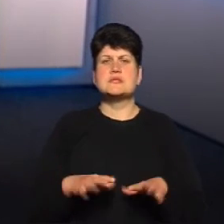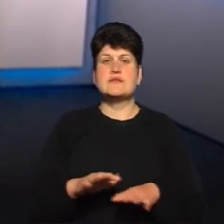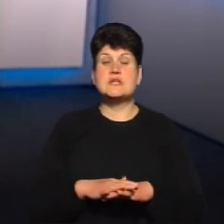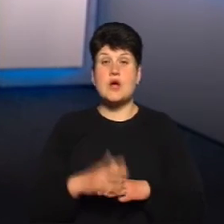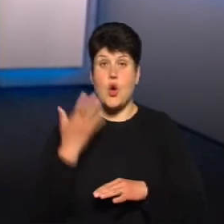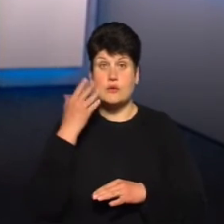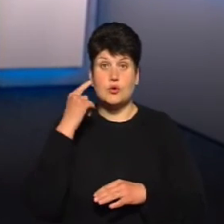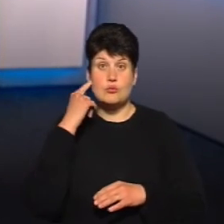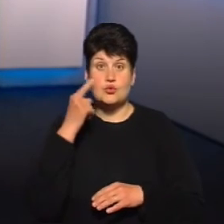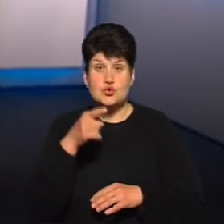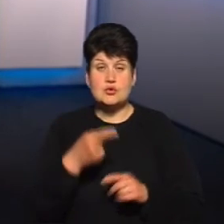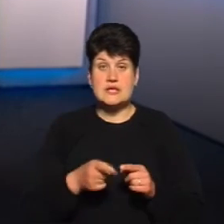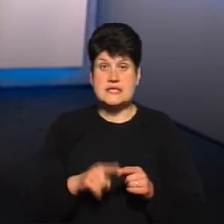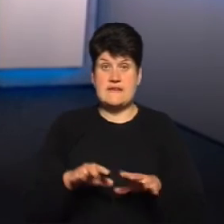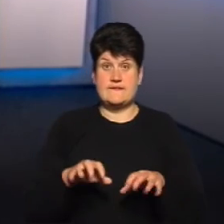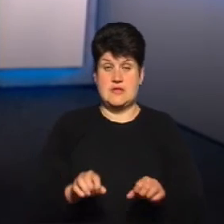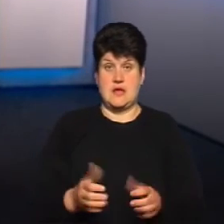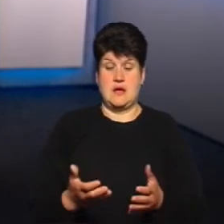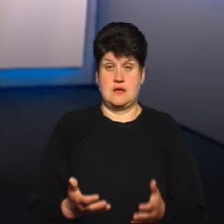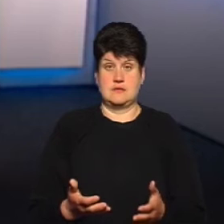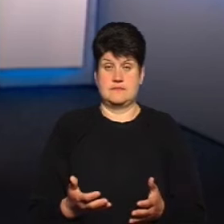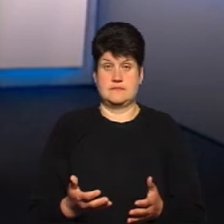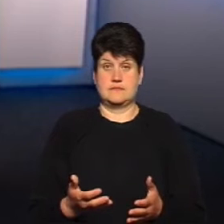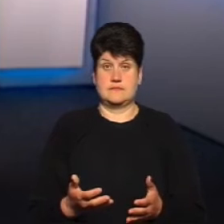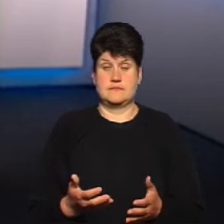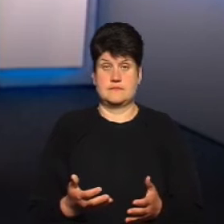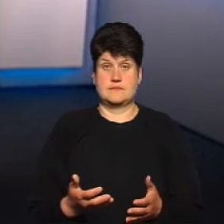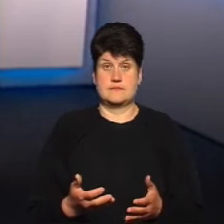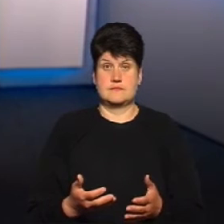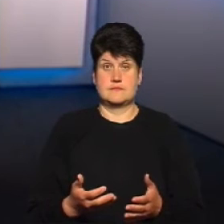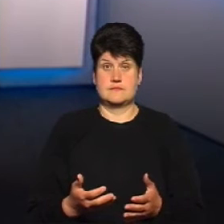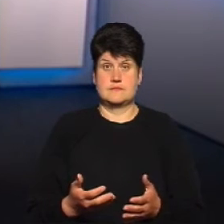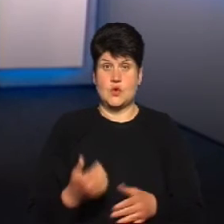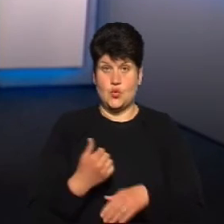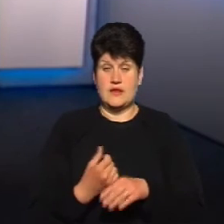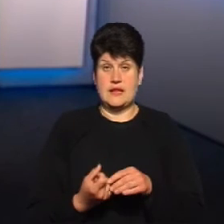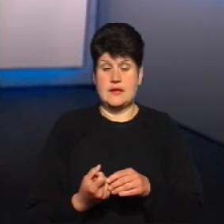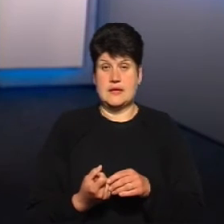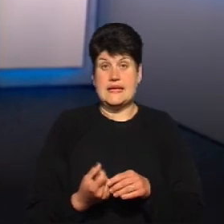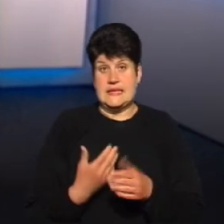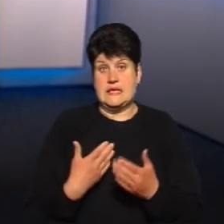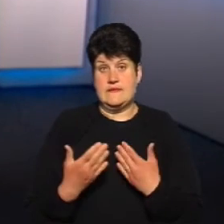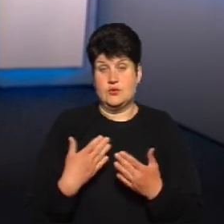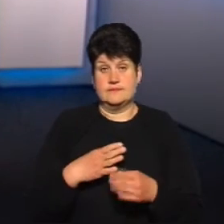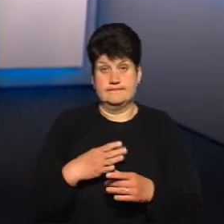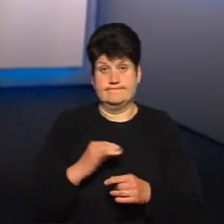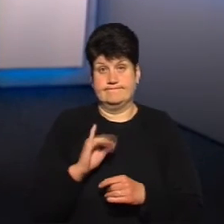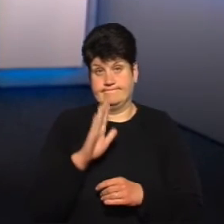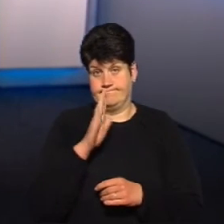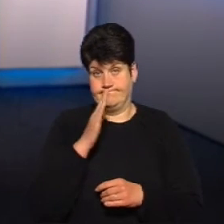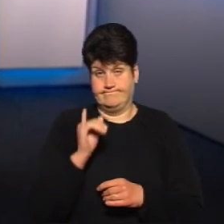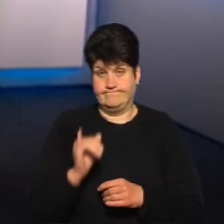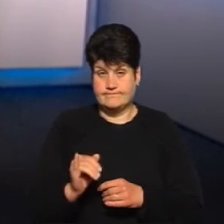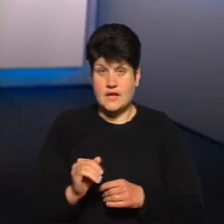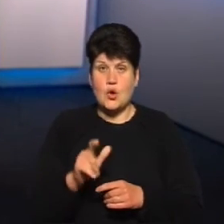це від влади, від основної цієї джерела інформації. І ставлення було ворожим. Коли вже, відповідно, люди